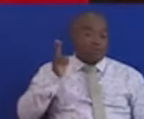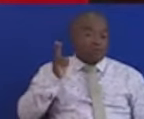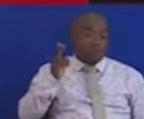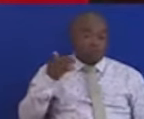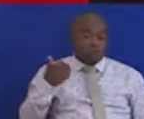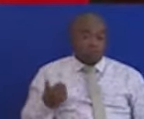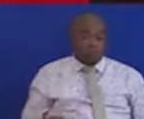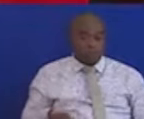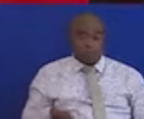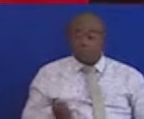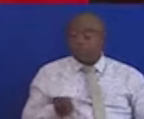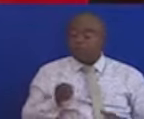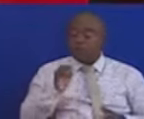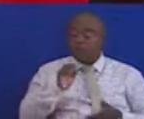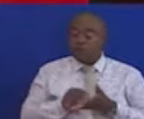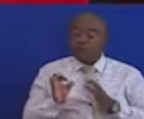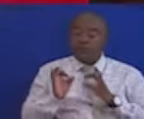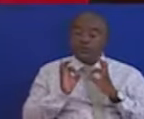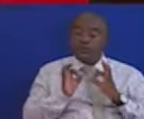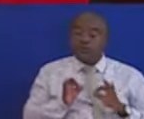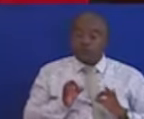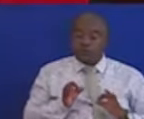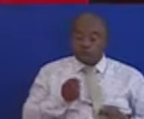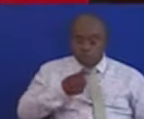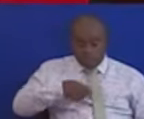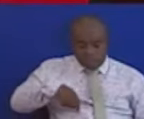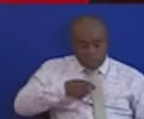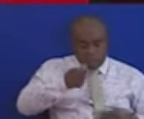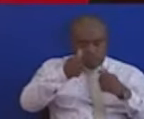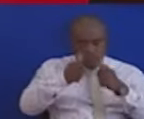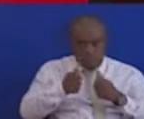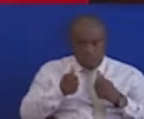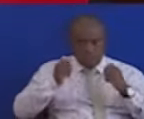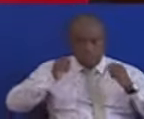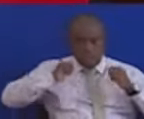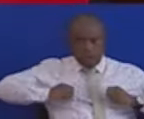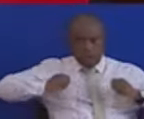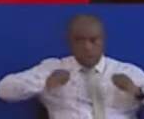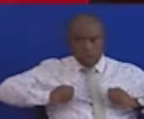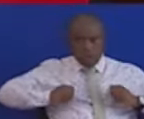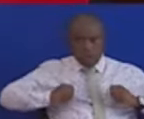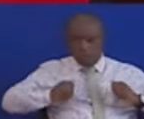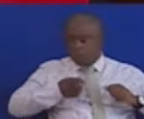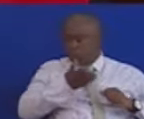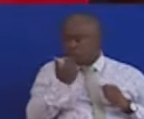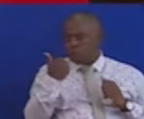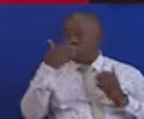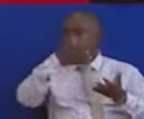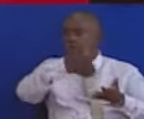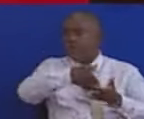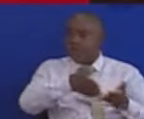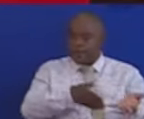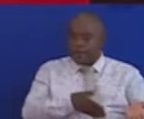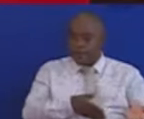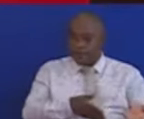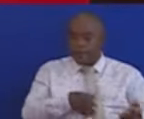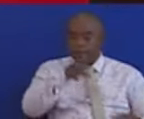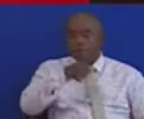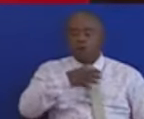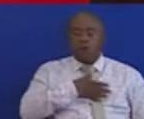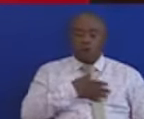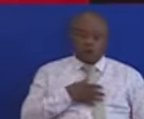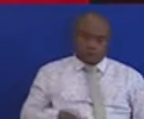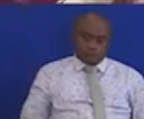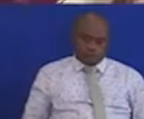weeke katika mazinger mazuri Ili hata Kama na Sisi tunat angazari wat lii wawe kufa katika mko wet wa